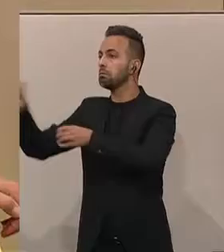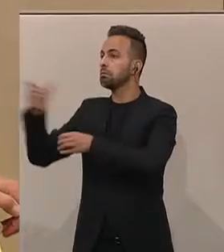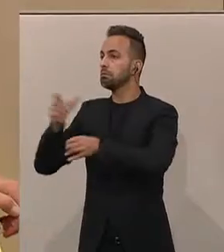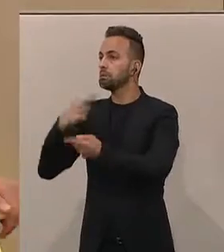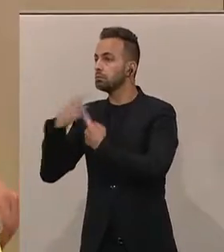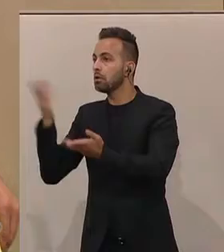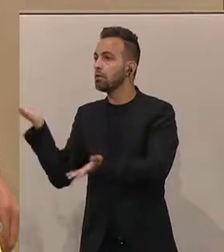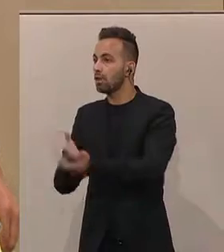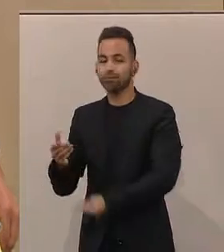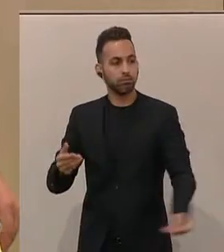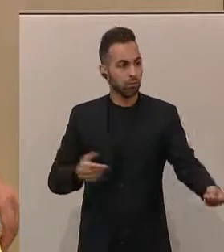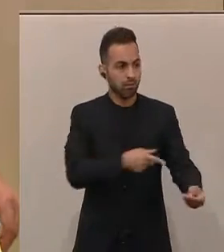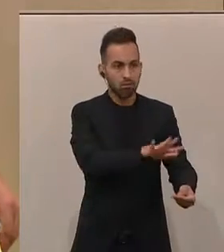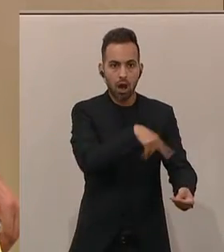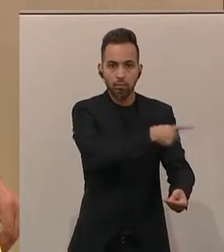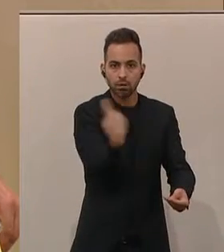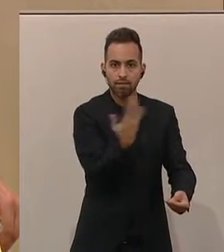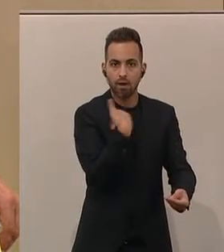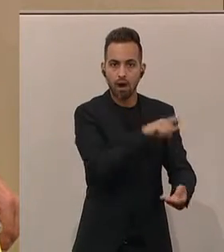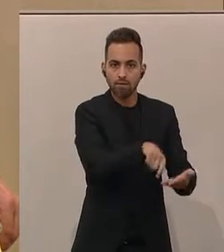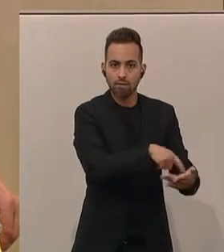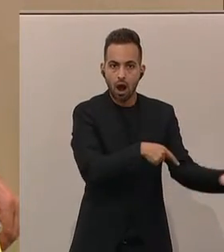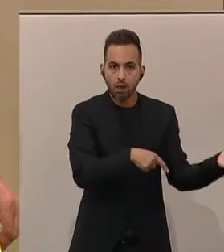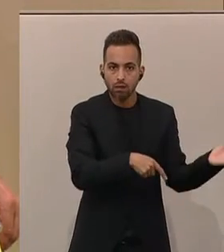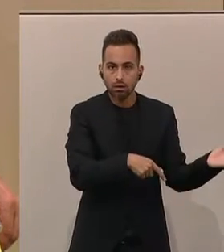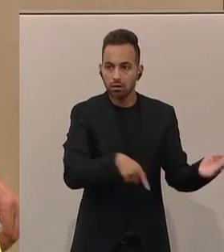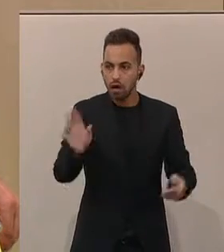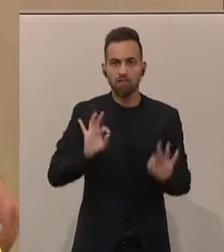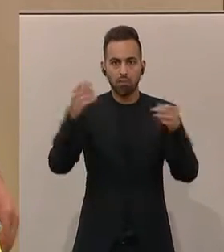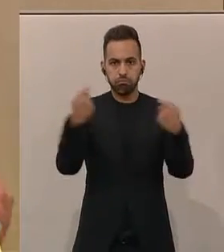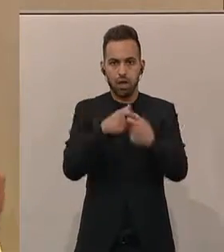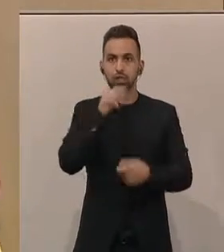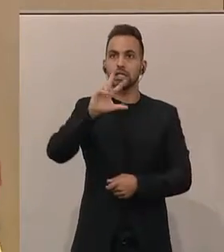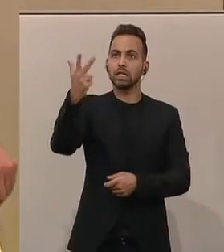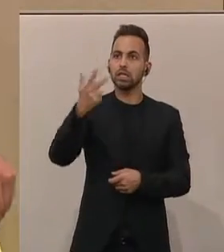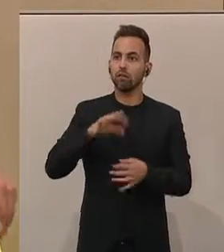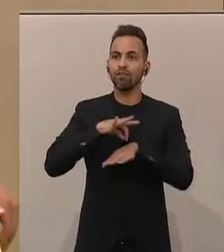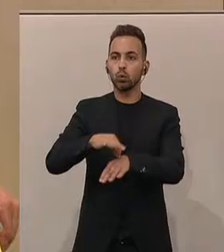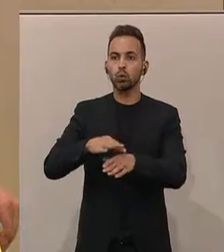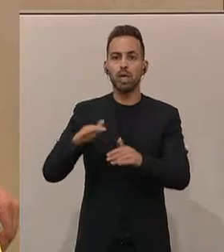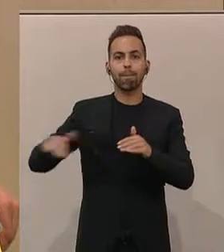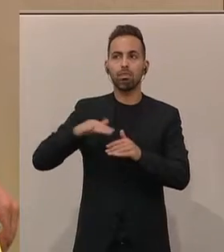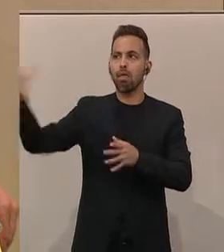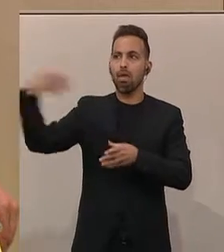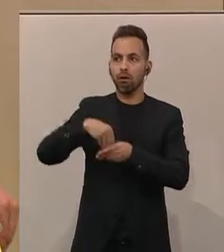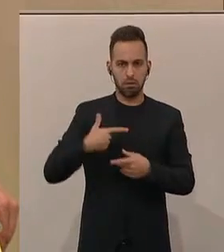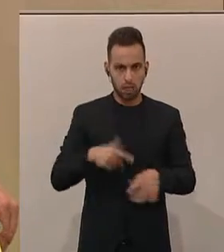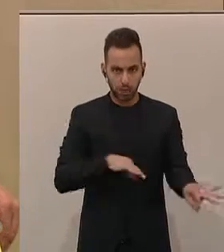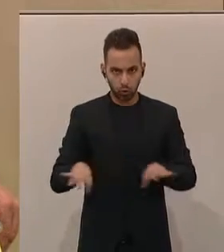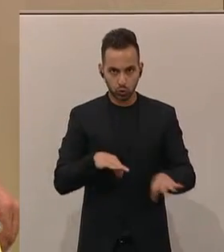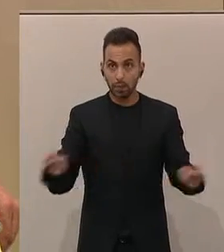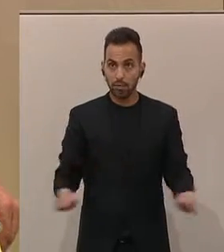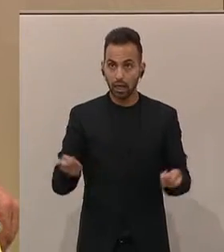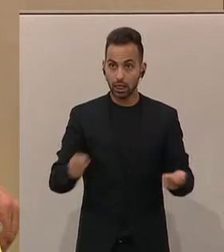Vertreter. Mit dem Ergebnis, dass die Qualität nicht passt. Sie beziehen dritte Führungsebene ein. Das macht natürlich, und Gerald Lorca hat es gesagt, für